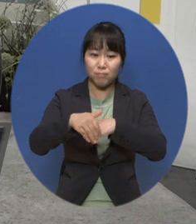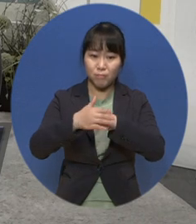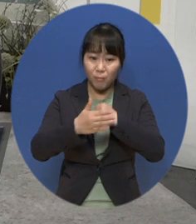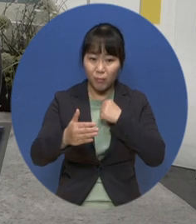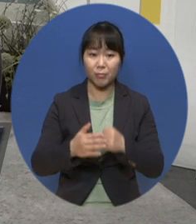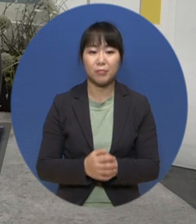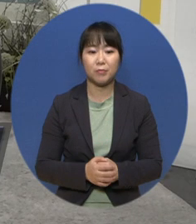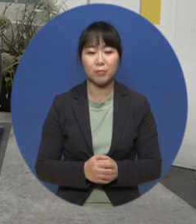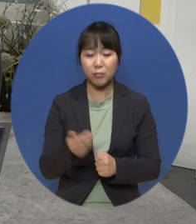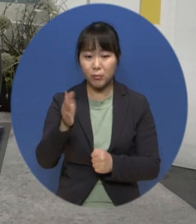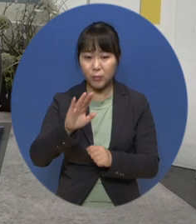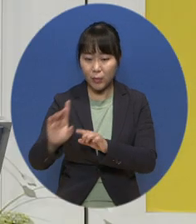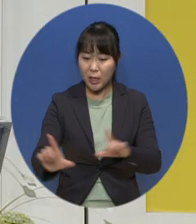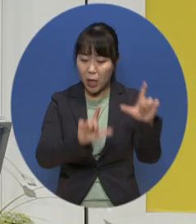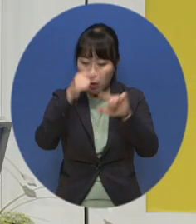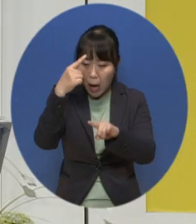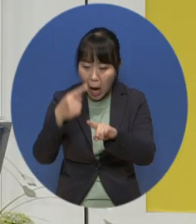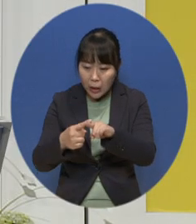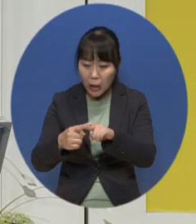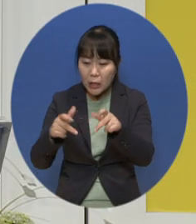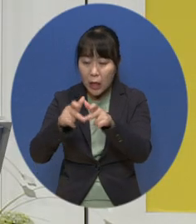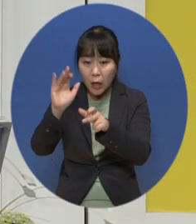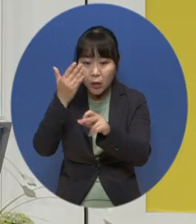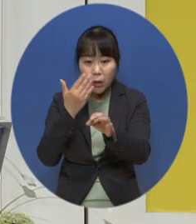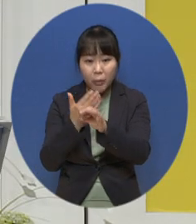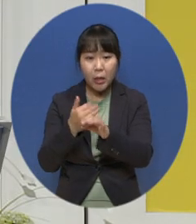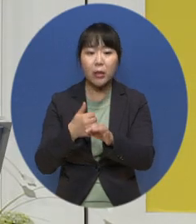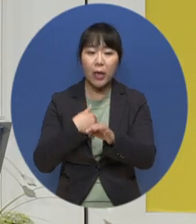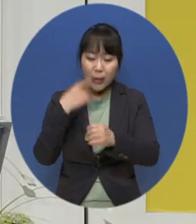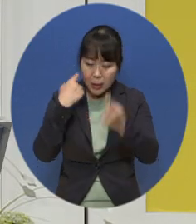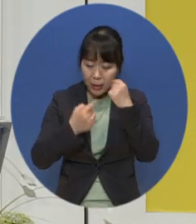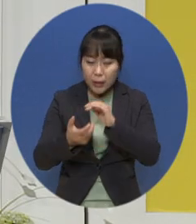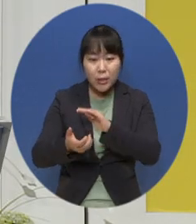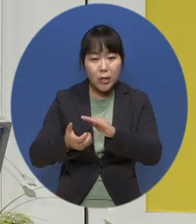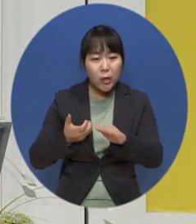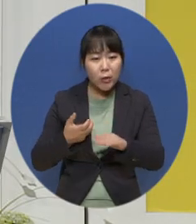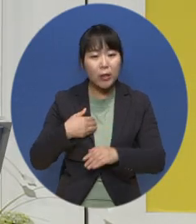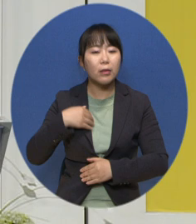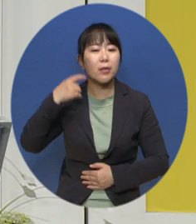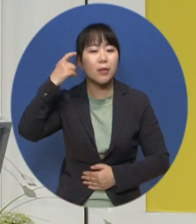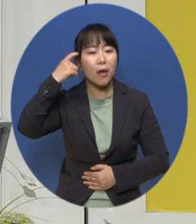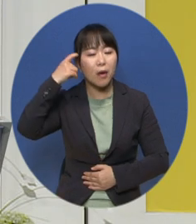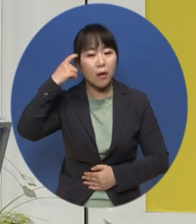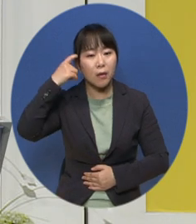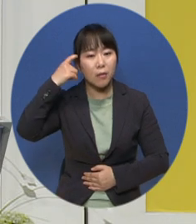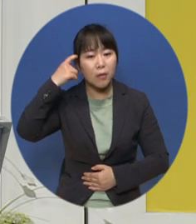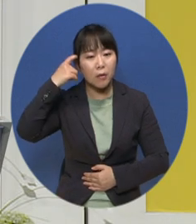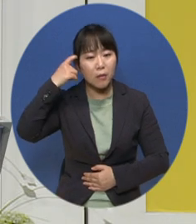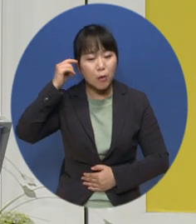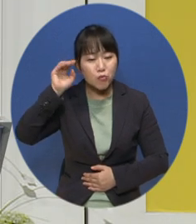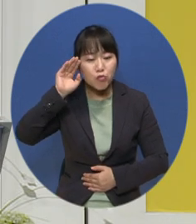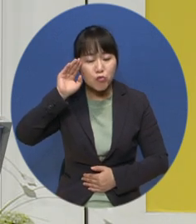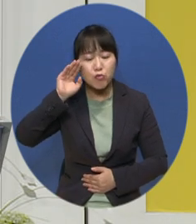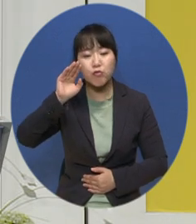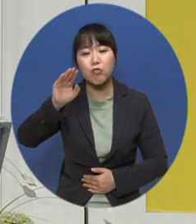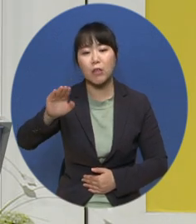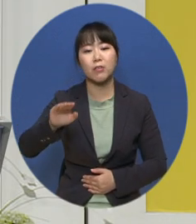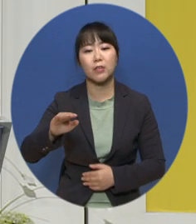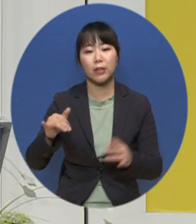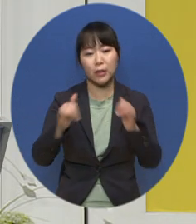그런데 이제 중도 장애인들은 조금 전에 얘기했지만 내가 닫히기 전에 를 생각합니다 그 다음에 이제